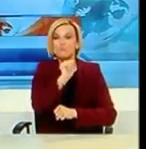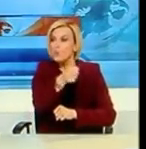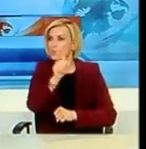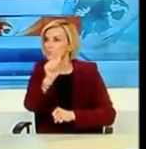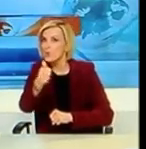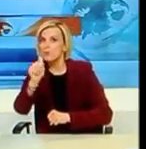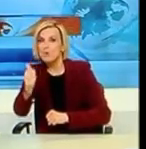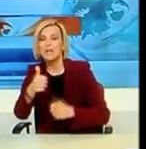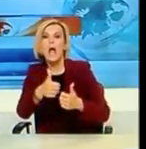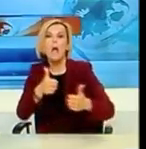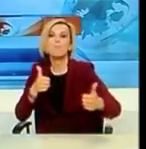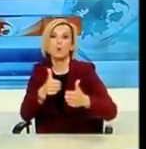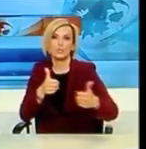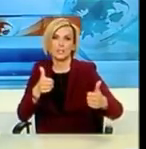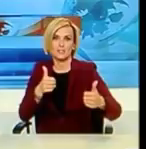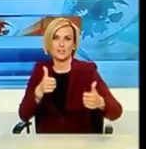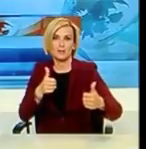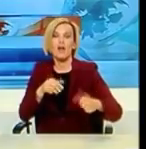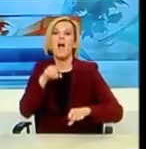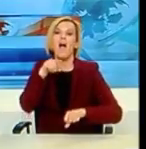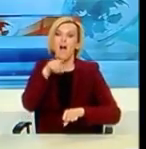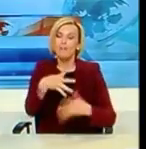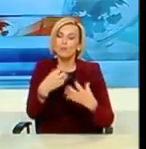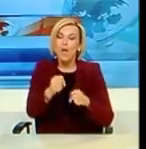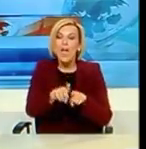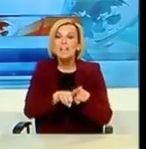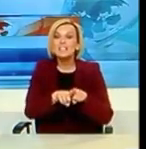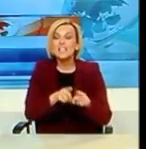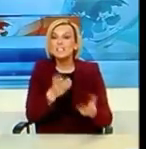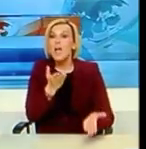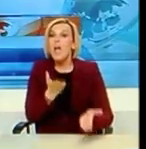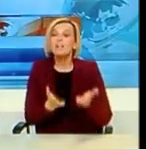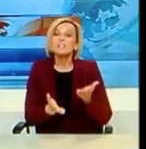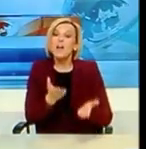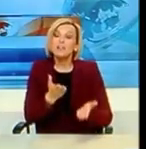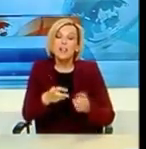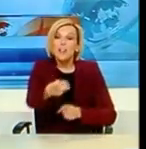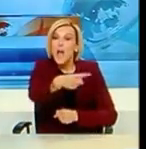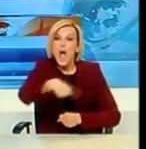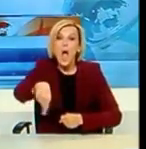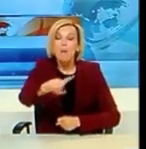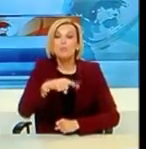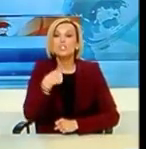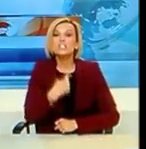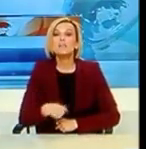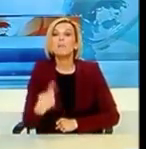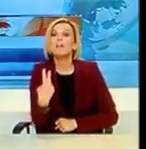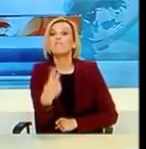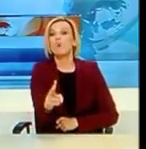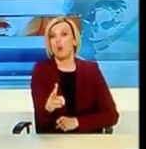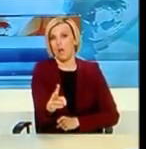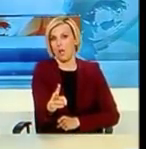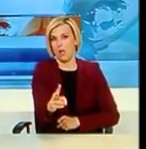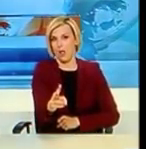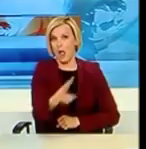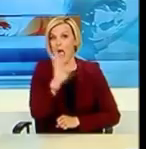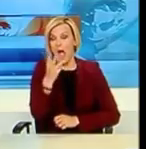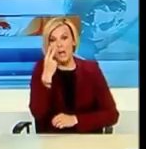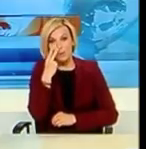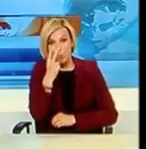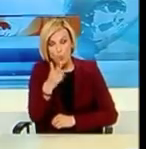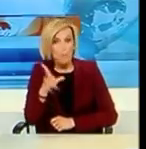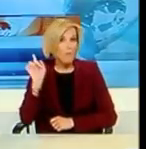μας εξαρτάται τελικά εάν η κυβέρνηση χρειαστεί να πάρει ακόμα πιο δραστικά μέτρα περιορισμού κυκλοφορίας. Και κάτι